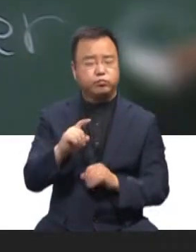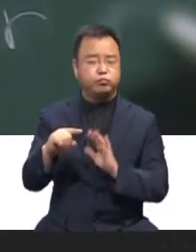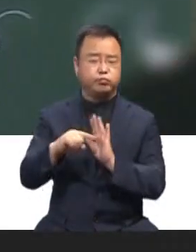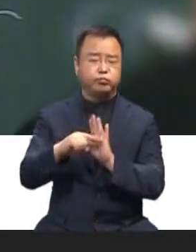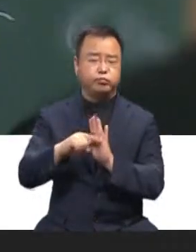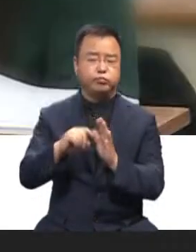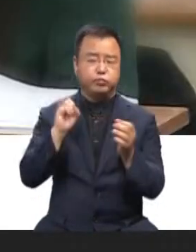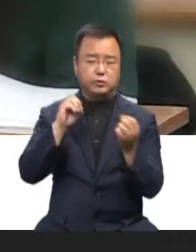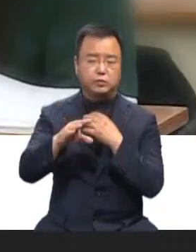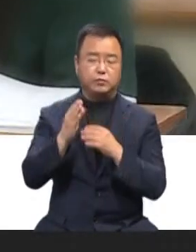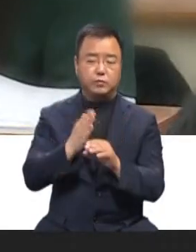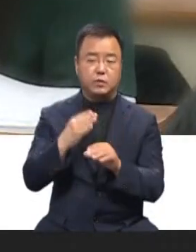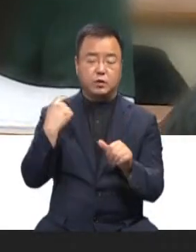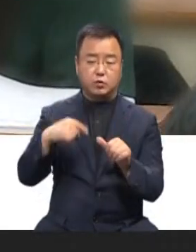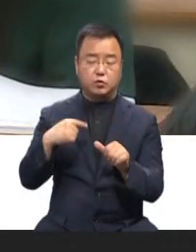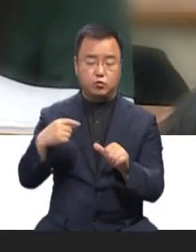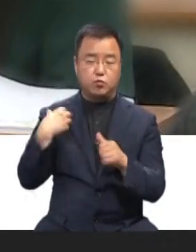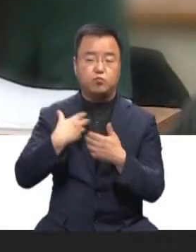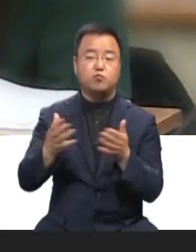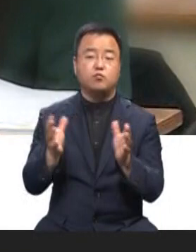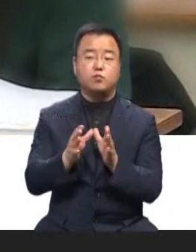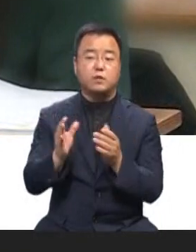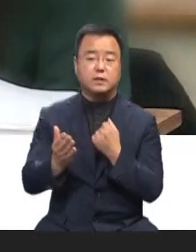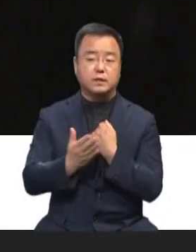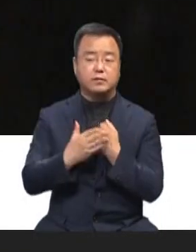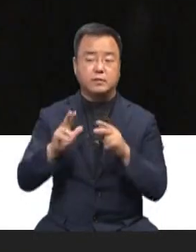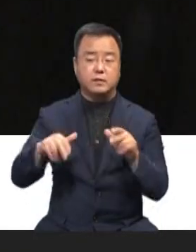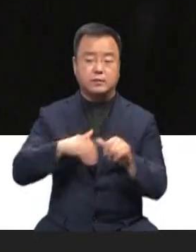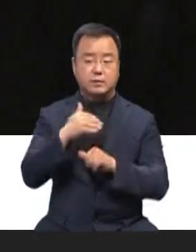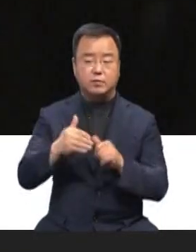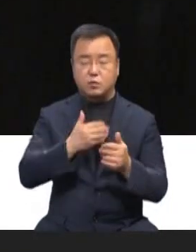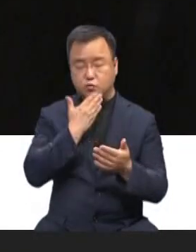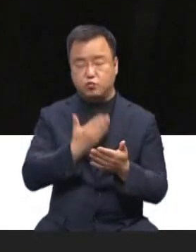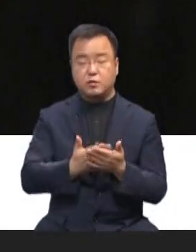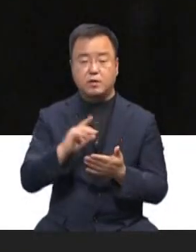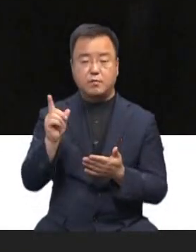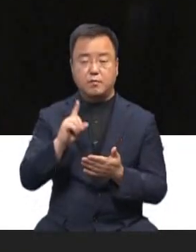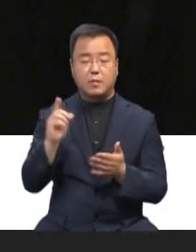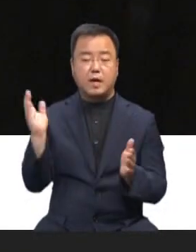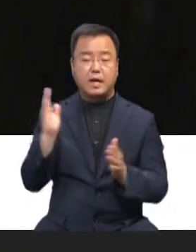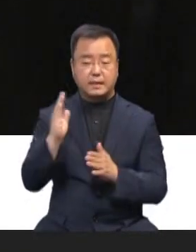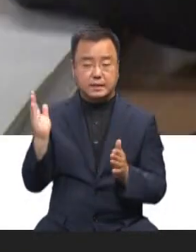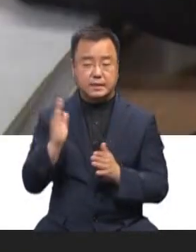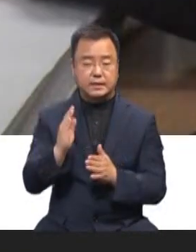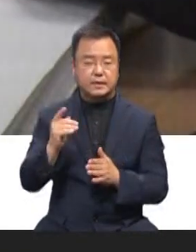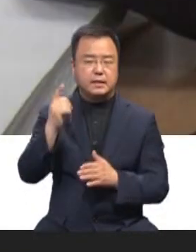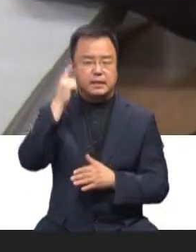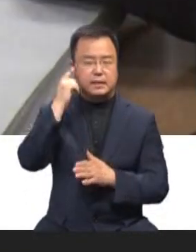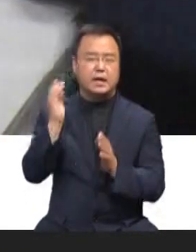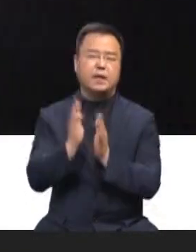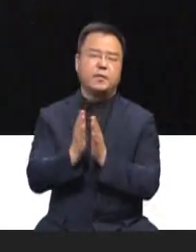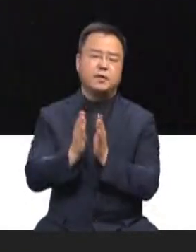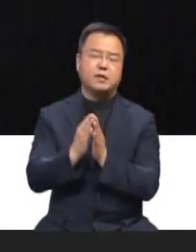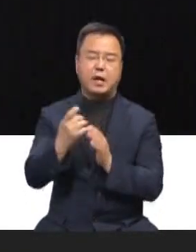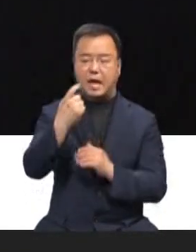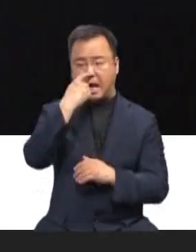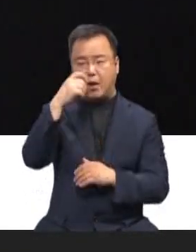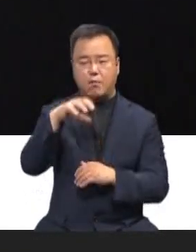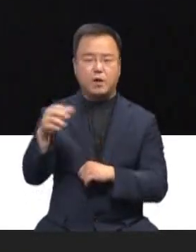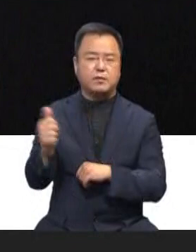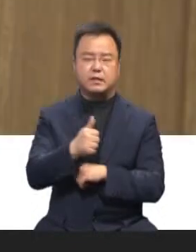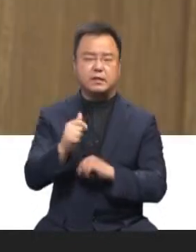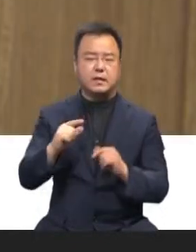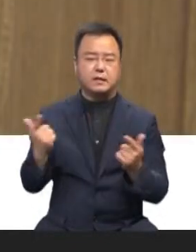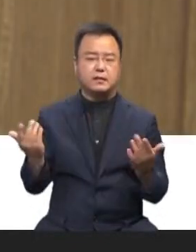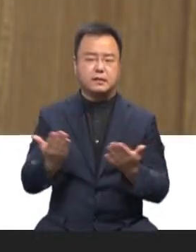있습니다 교육 뿐인 그래서 현재로서 가장 중요한 것은 이 학생 덩어리가 들이 자발적으로 학원에 안가는 거라고 당부를 하고